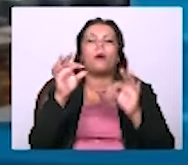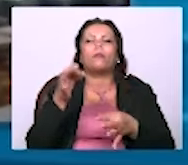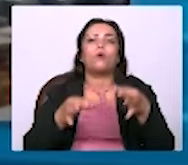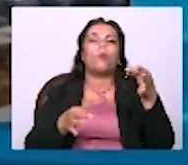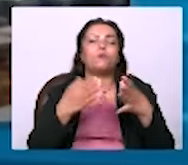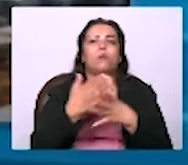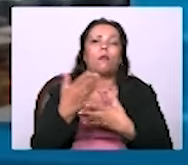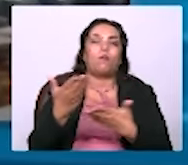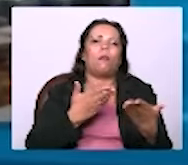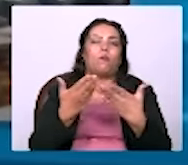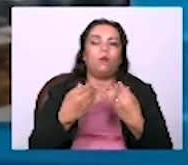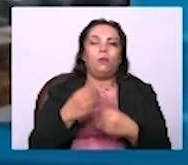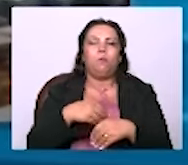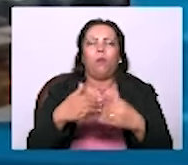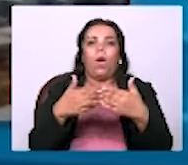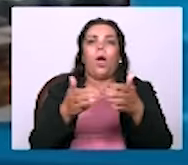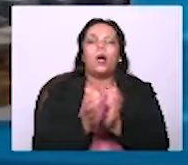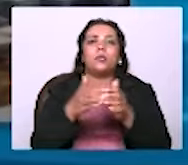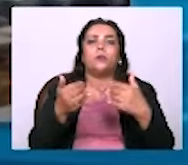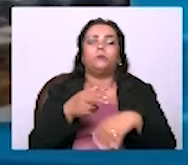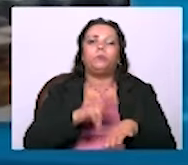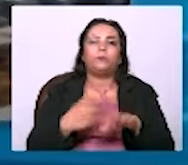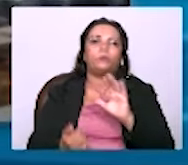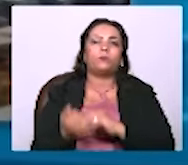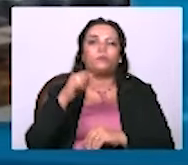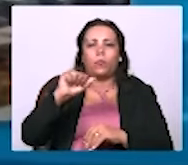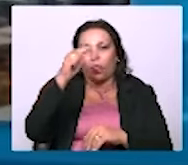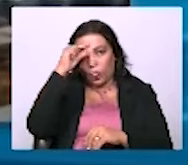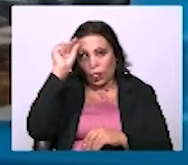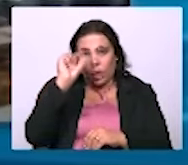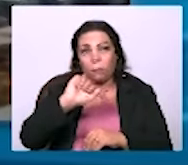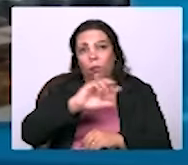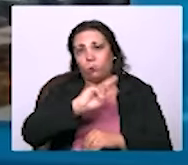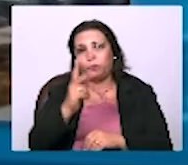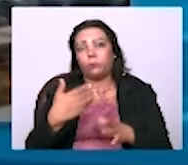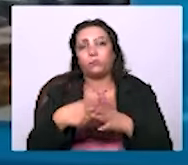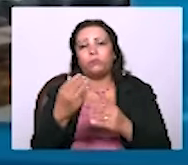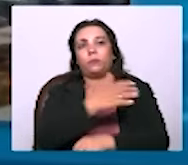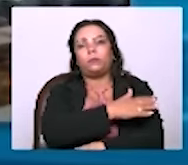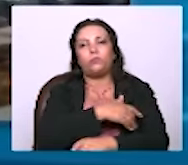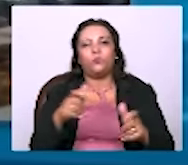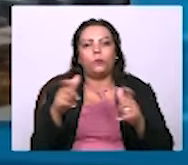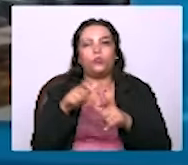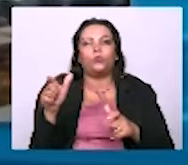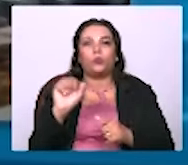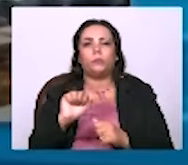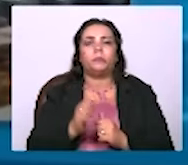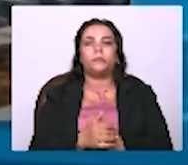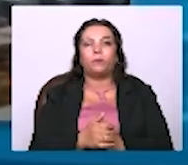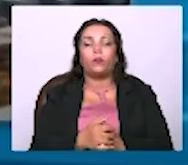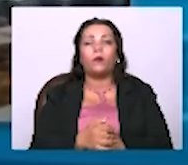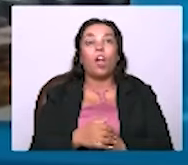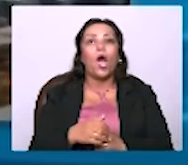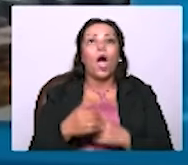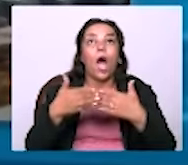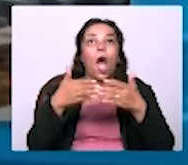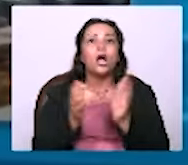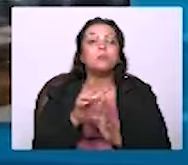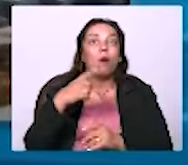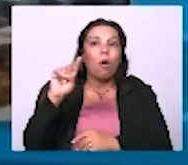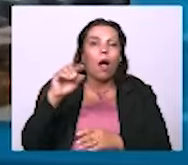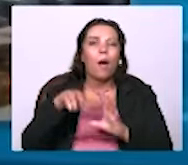العلاقات ما بين الاحزاب والقوى الطائفيه اللي موجوده داخل مجلس النواب طبعا استطاع حزب الله ان يعطل